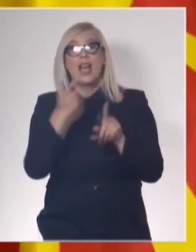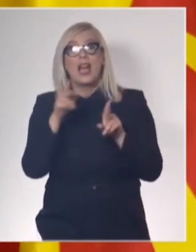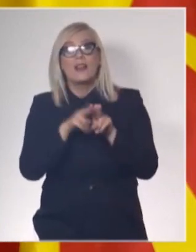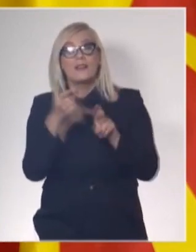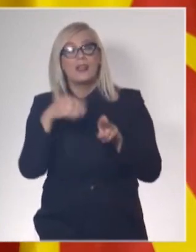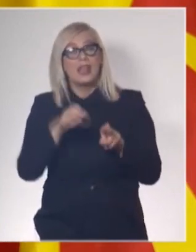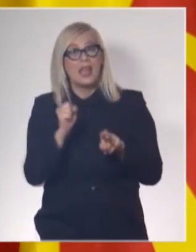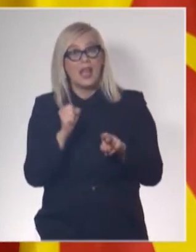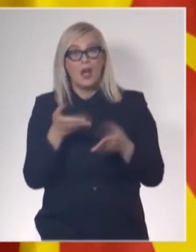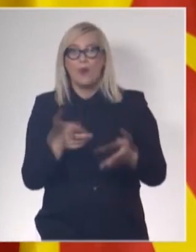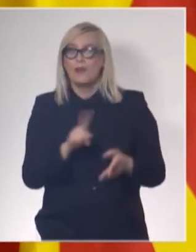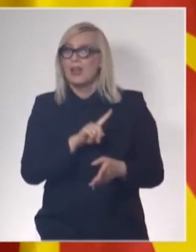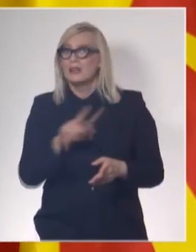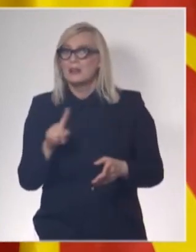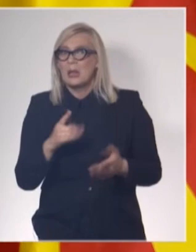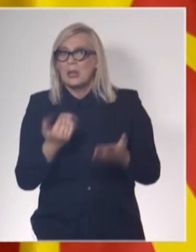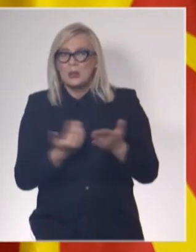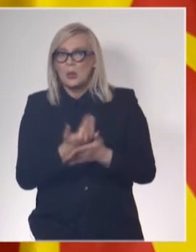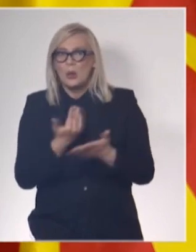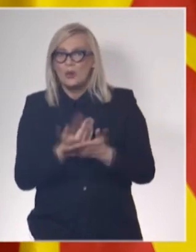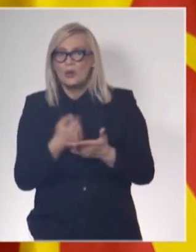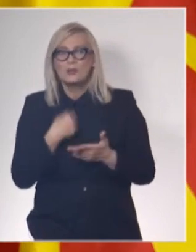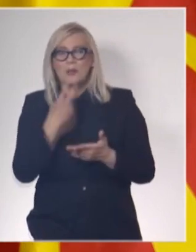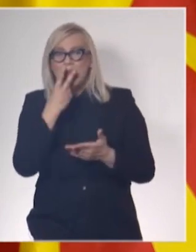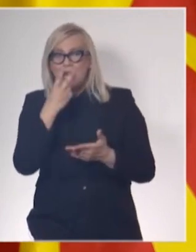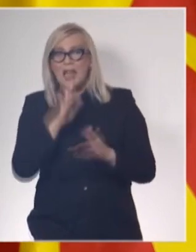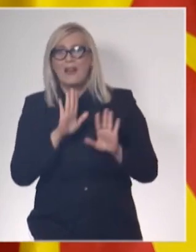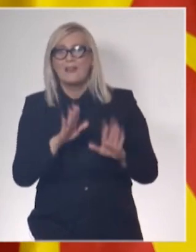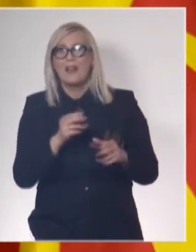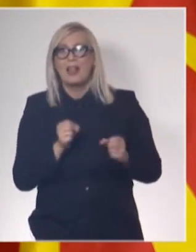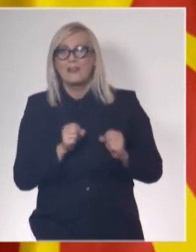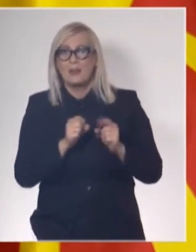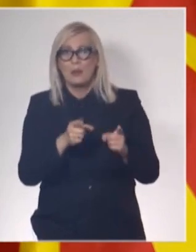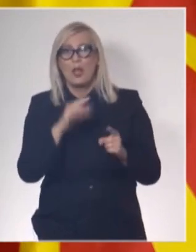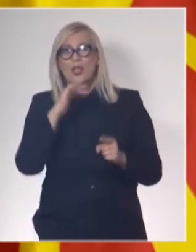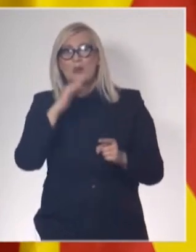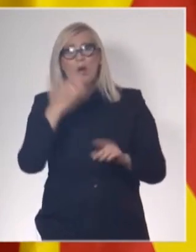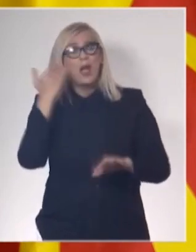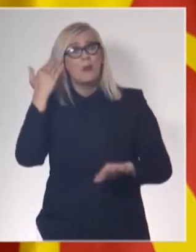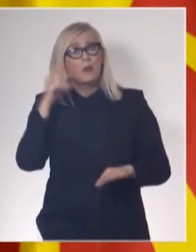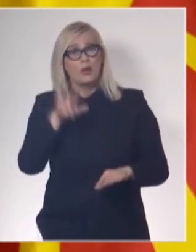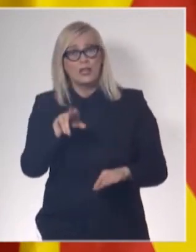мир. Тоа е простор каде има цврсто почитување на демократијата, владењето на правото,